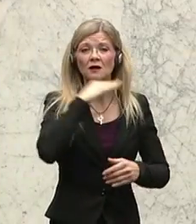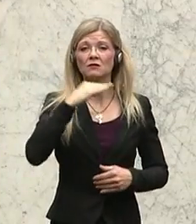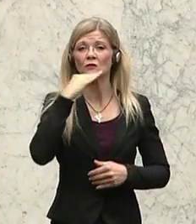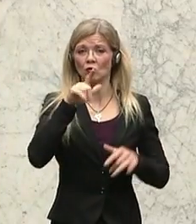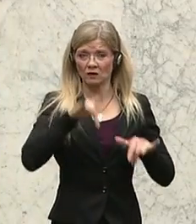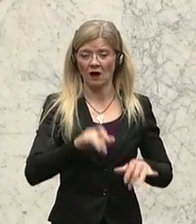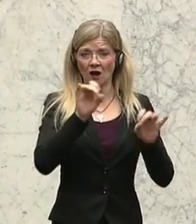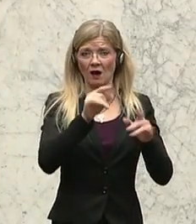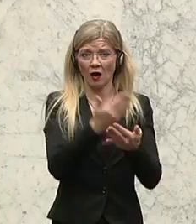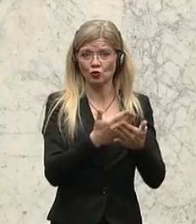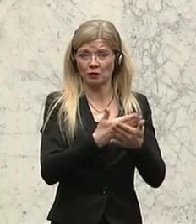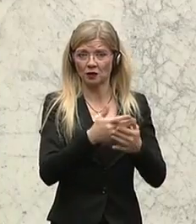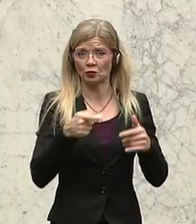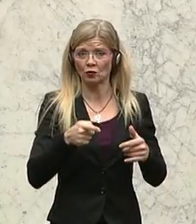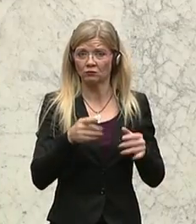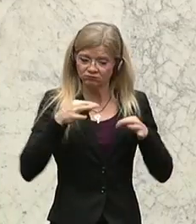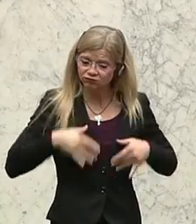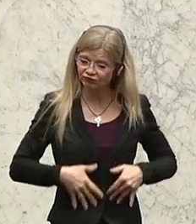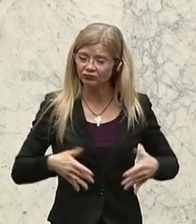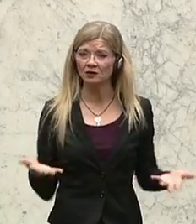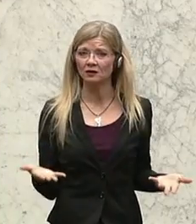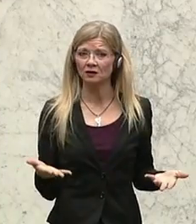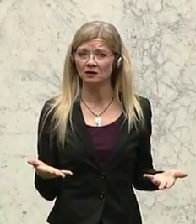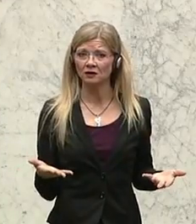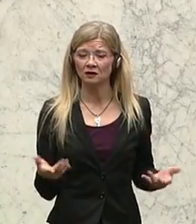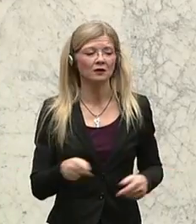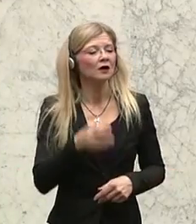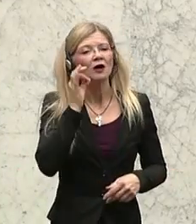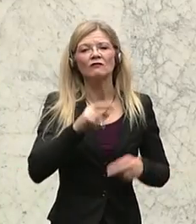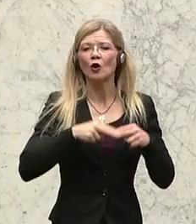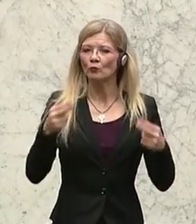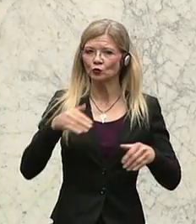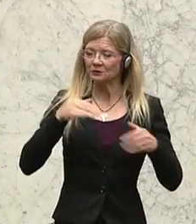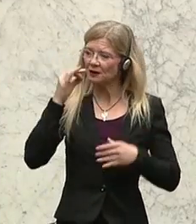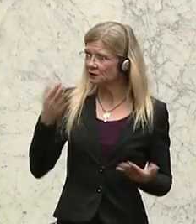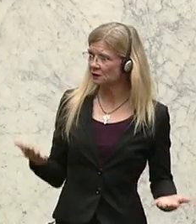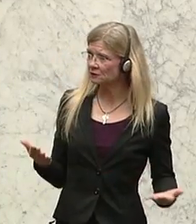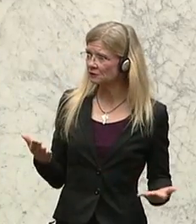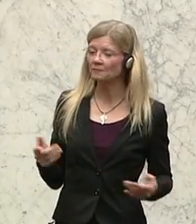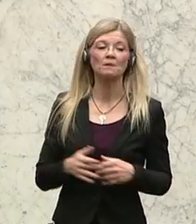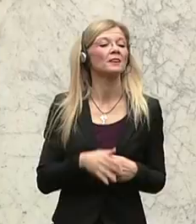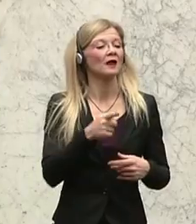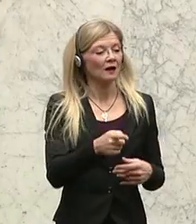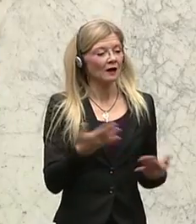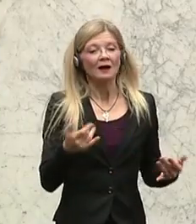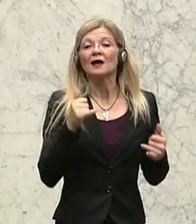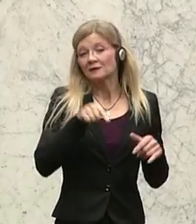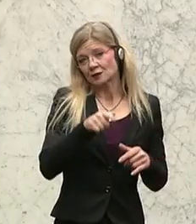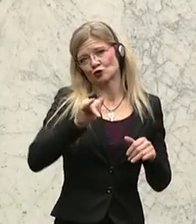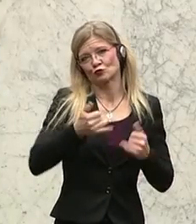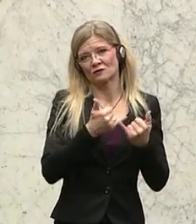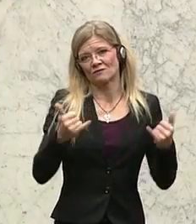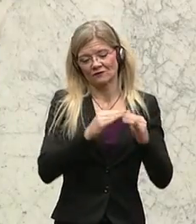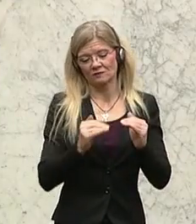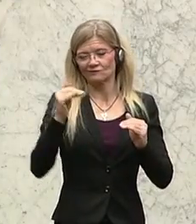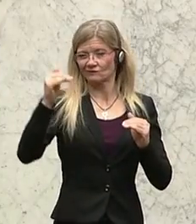Frau Bundesministerin. Vielen Dank. Das wird ein Stufenprozess sein müssen. Wir haben jetzt 560